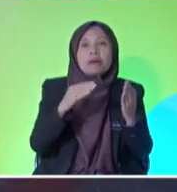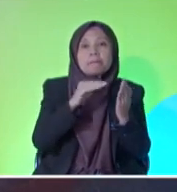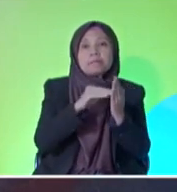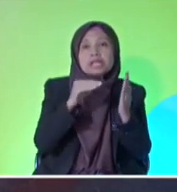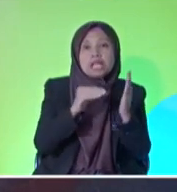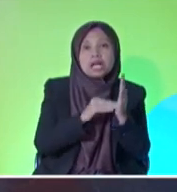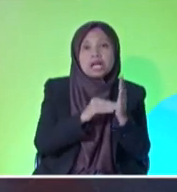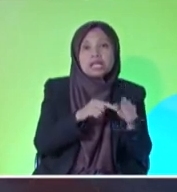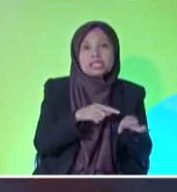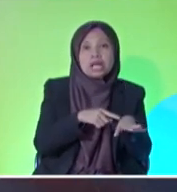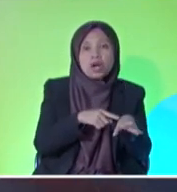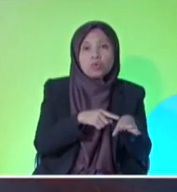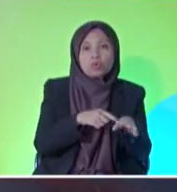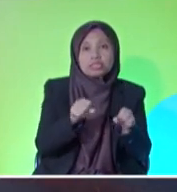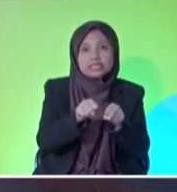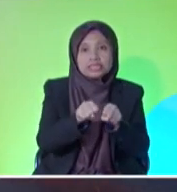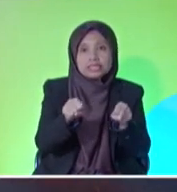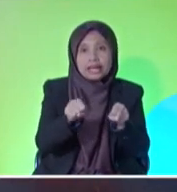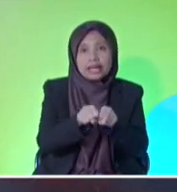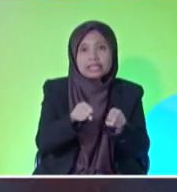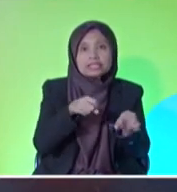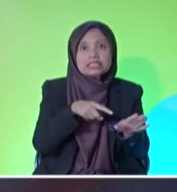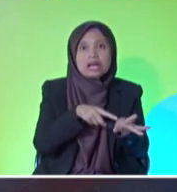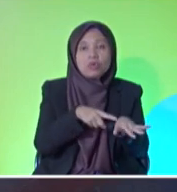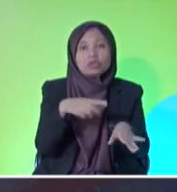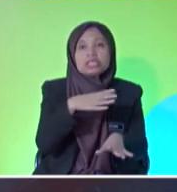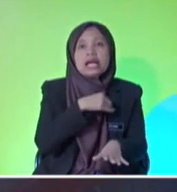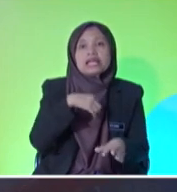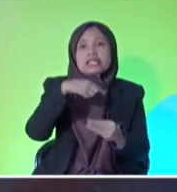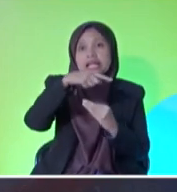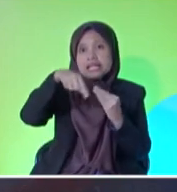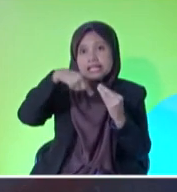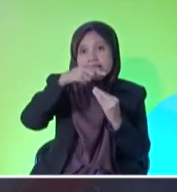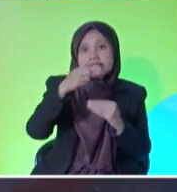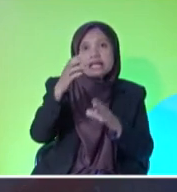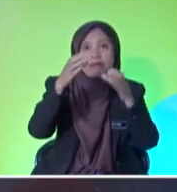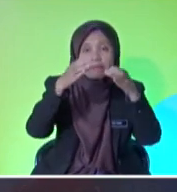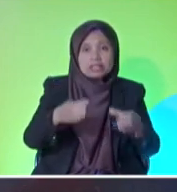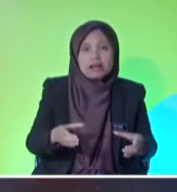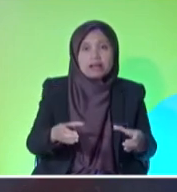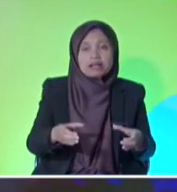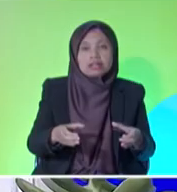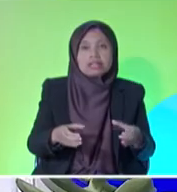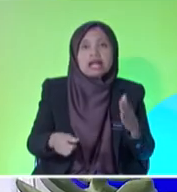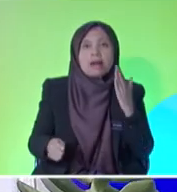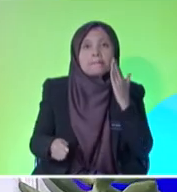size daun dia dengan lilitan batang adakah dia semakin bertambah atau berkurang semuanya